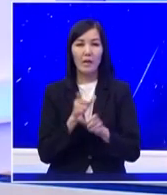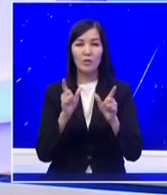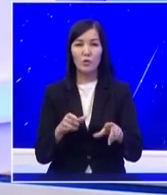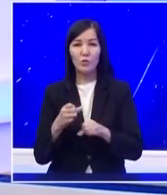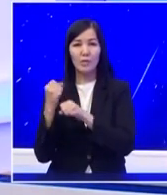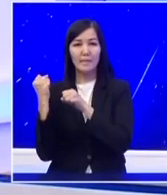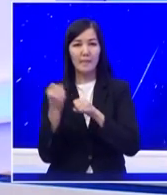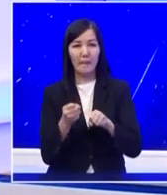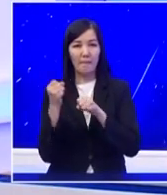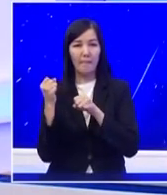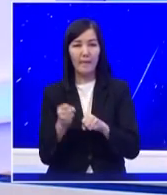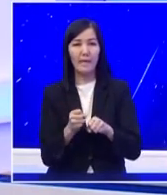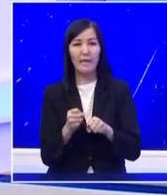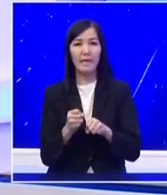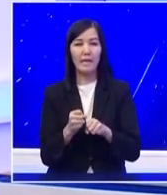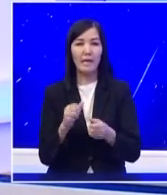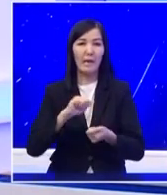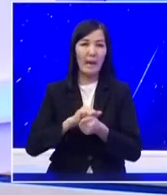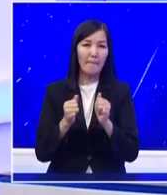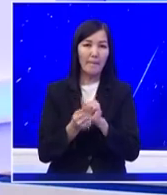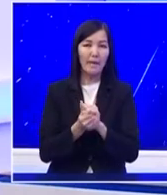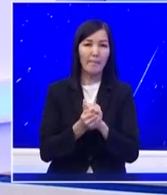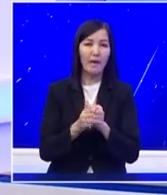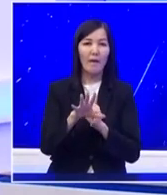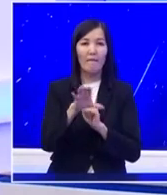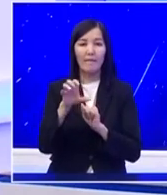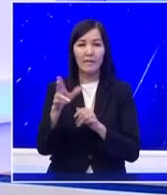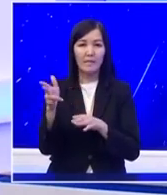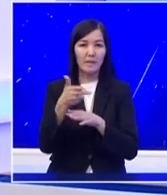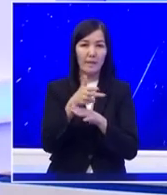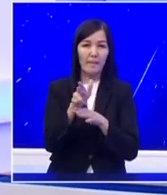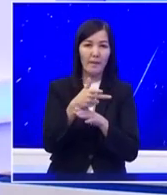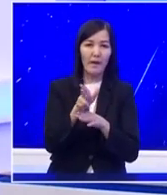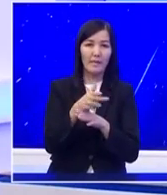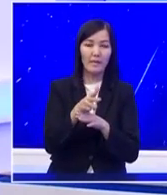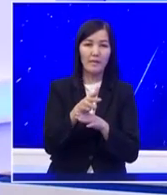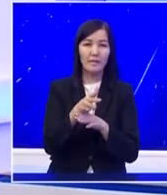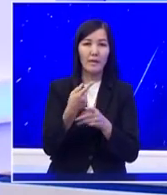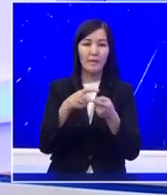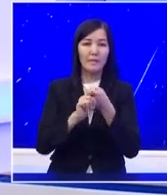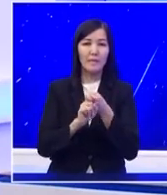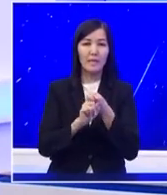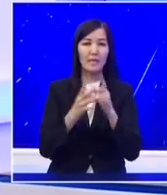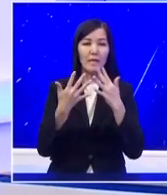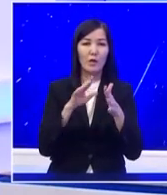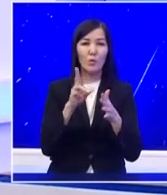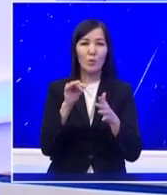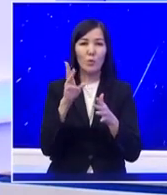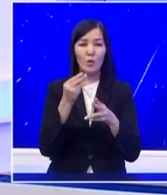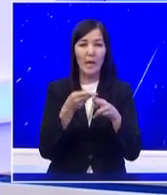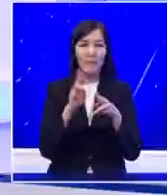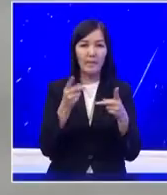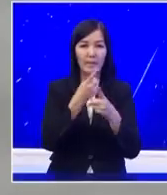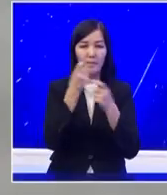Отдыхающие забили тюленя палками и камнями ради фотоснимка в Мангистау. Инцидент запечатлен на пляже в селе Курык. Об этом